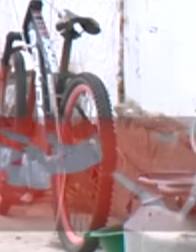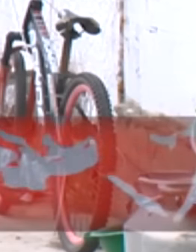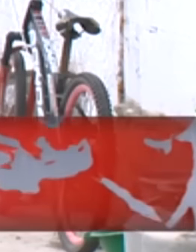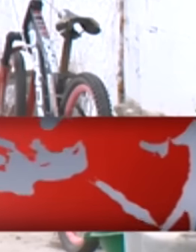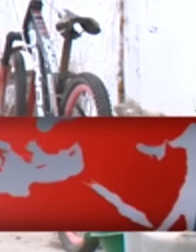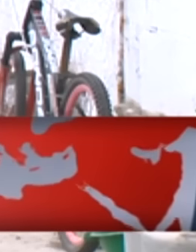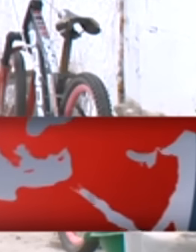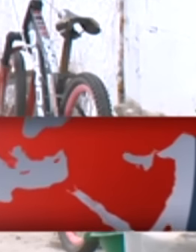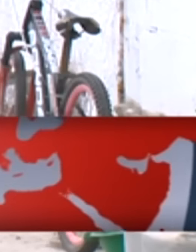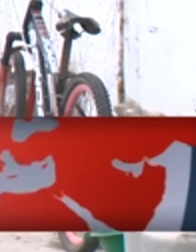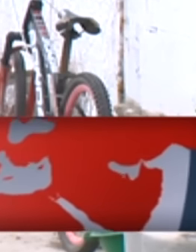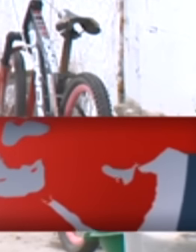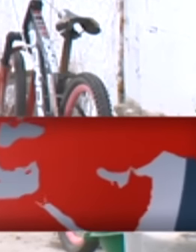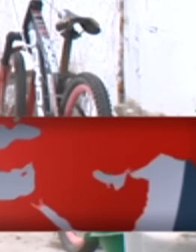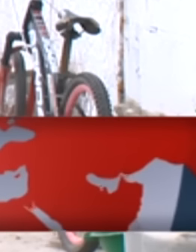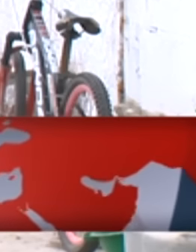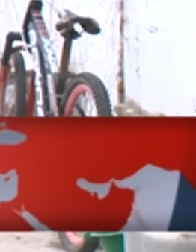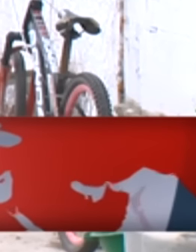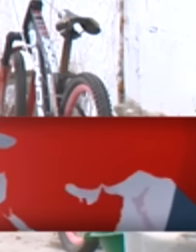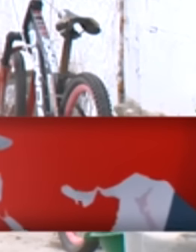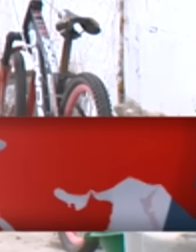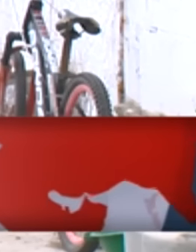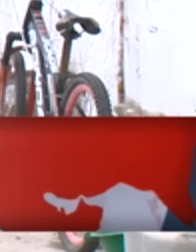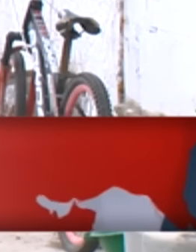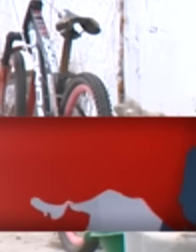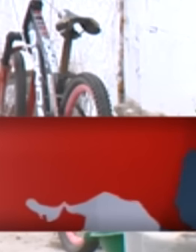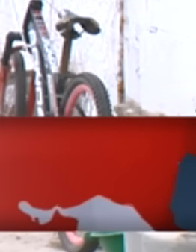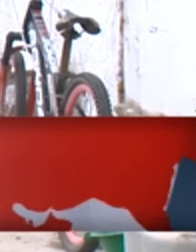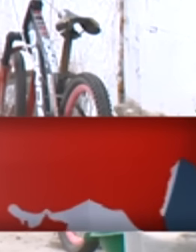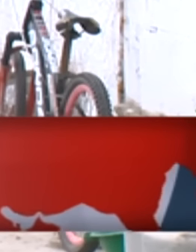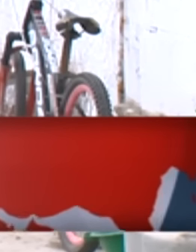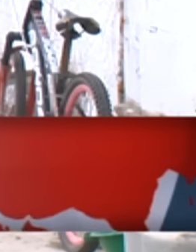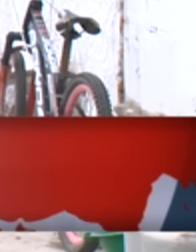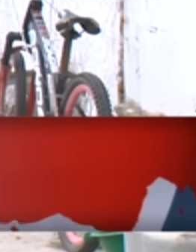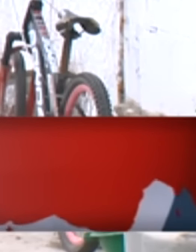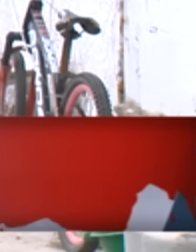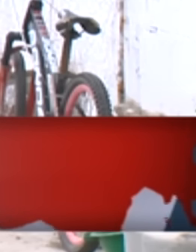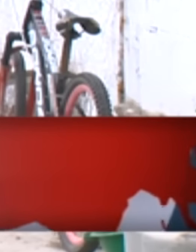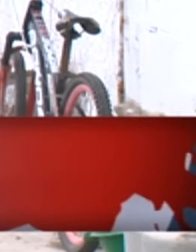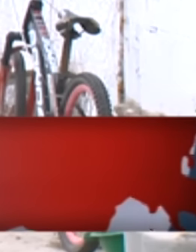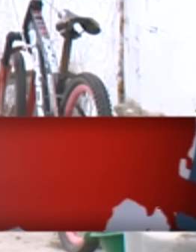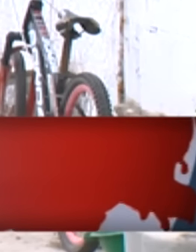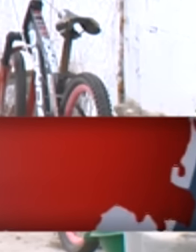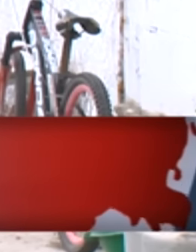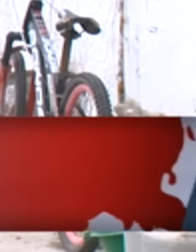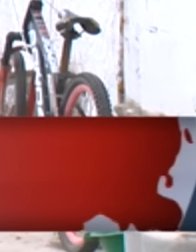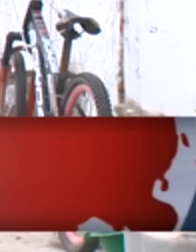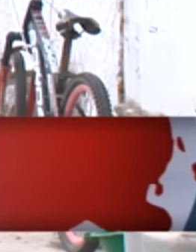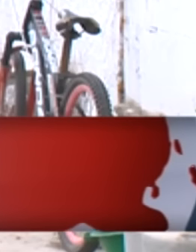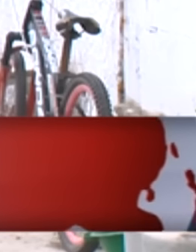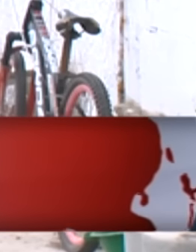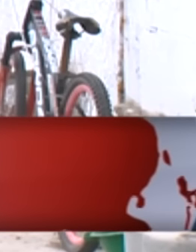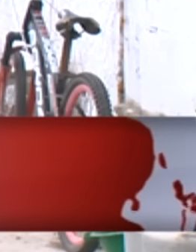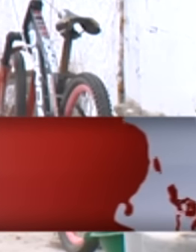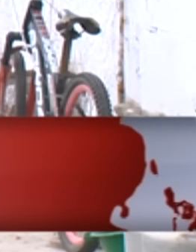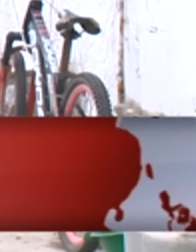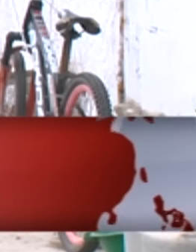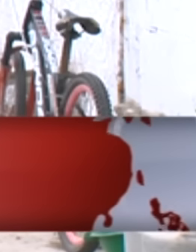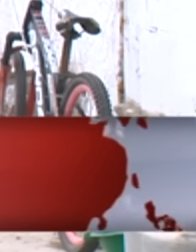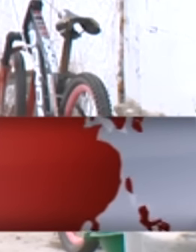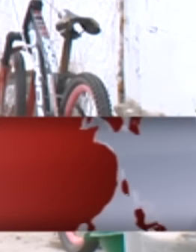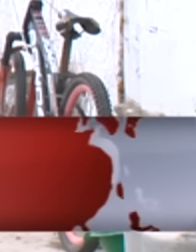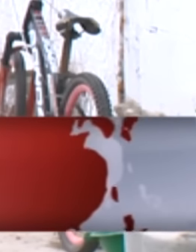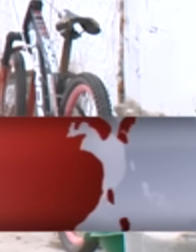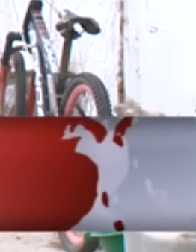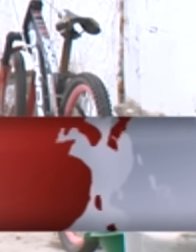Негізі ауылға қатынап тұрған сол бір көпір ғана болатын. Сондықтан қазір ол көпірді алып кеткен себебіне машиналар не ауылға қатынас қолайсыз